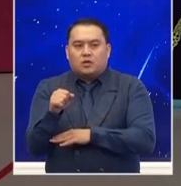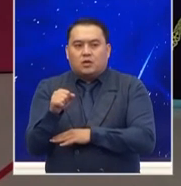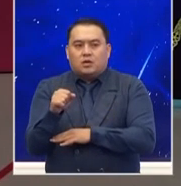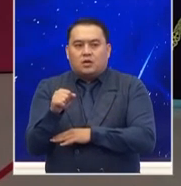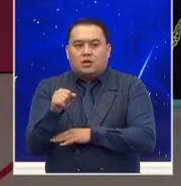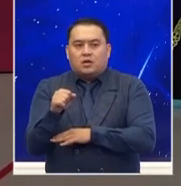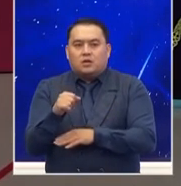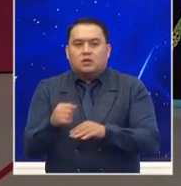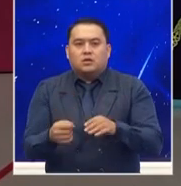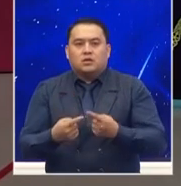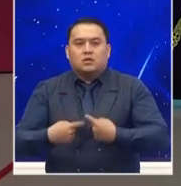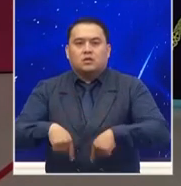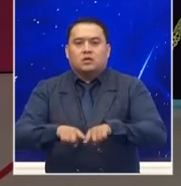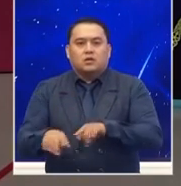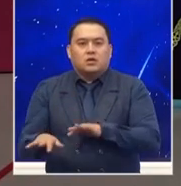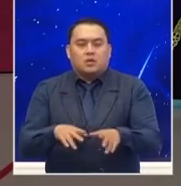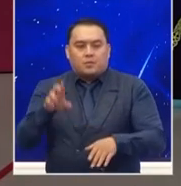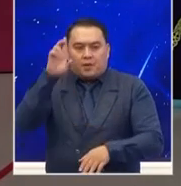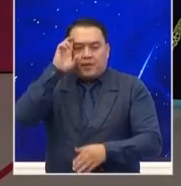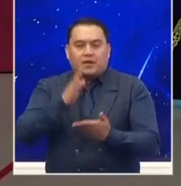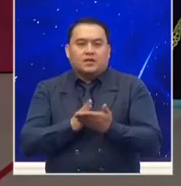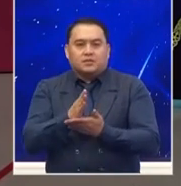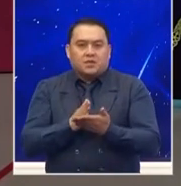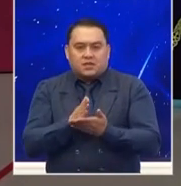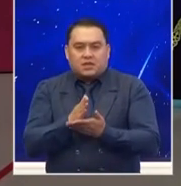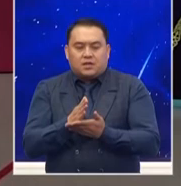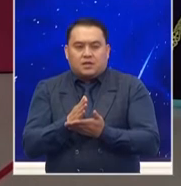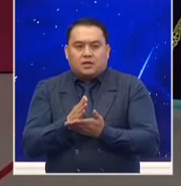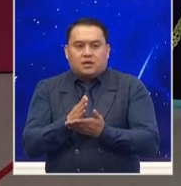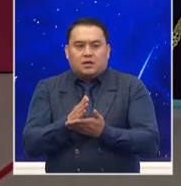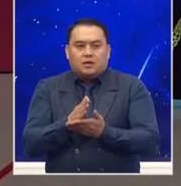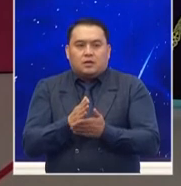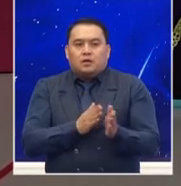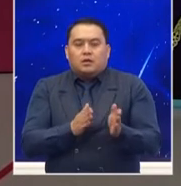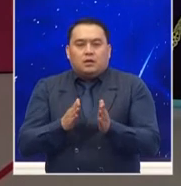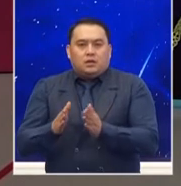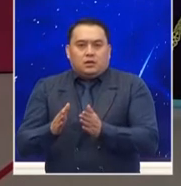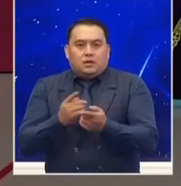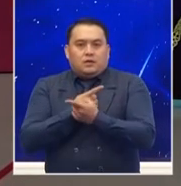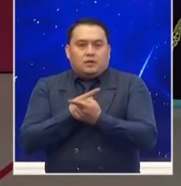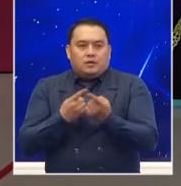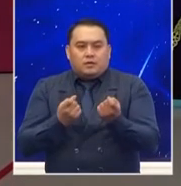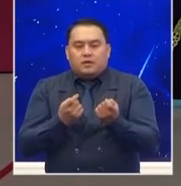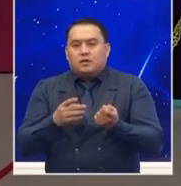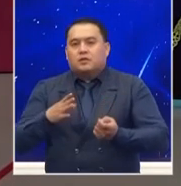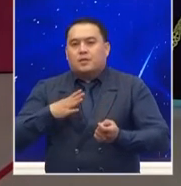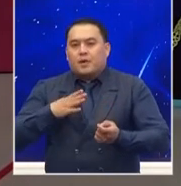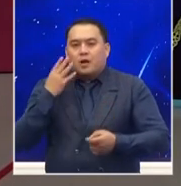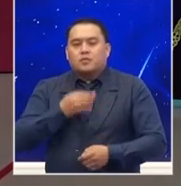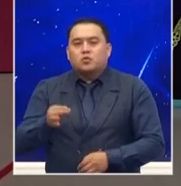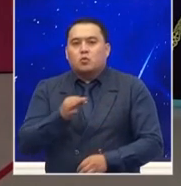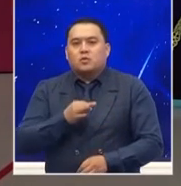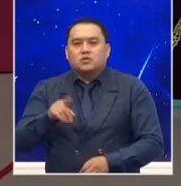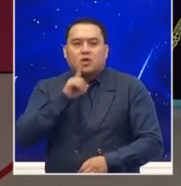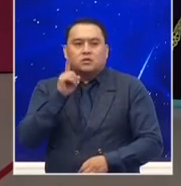осы іс-шарамыз мемлекеттік қызметшілер жөніндегі департаментімен бірлесе, және де Алматы облысы